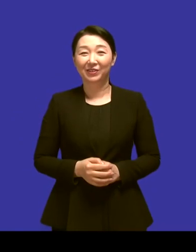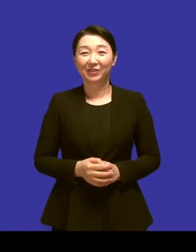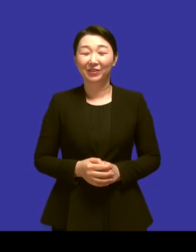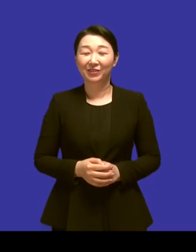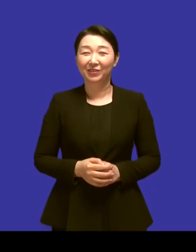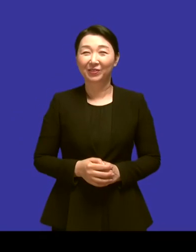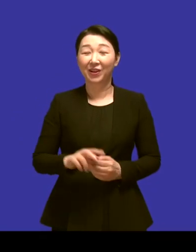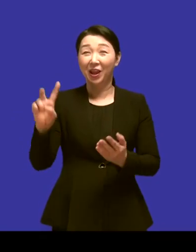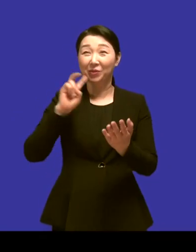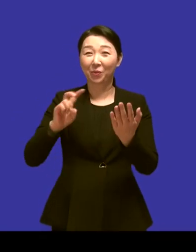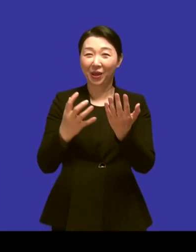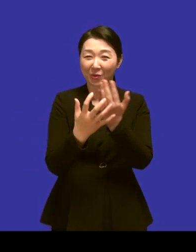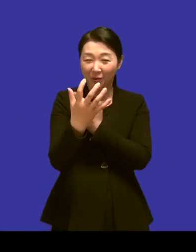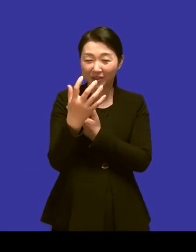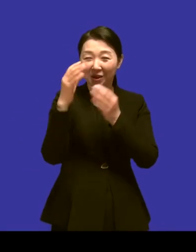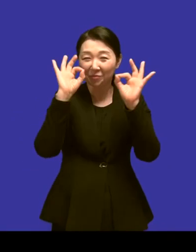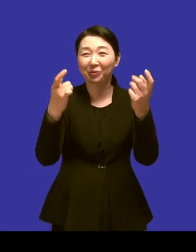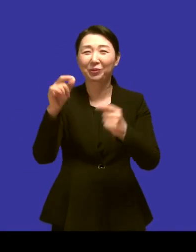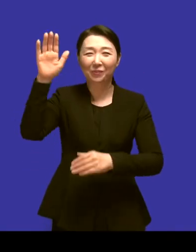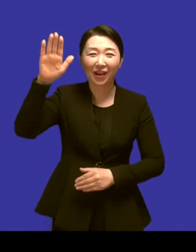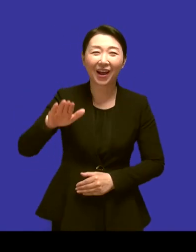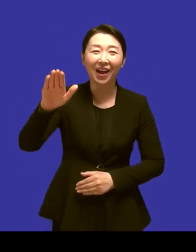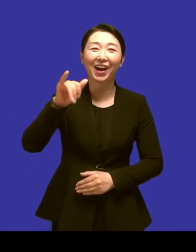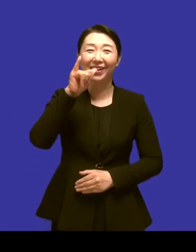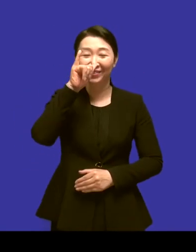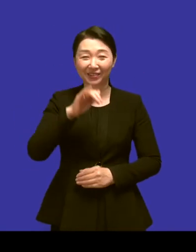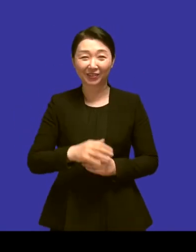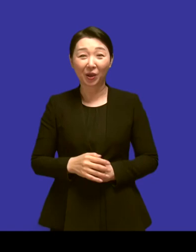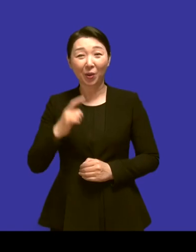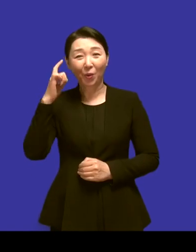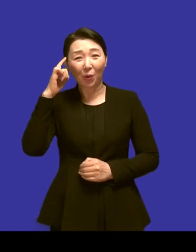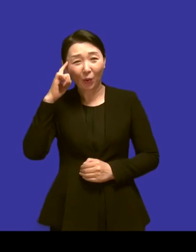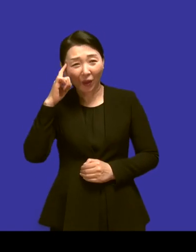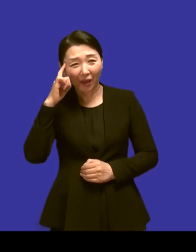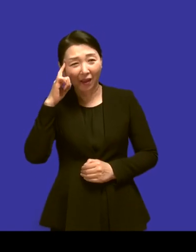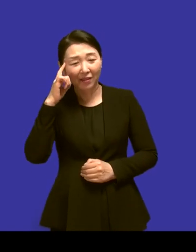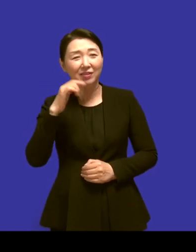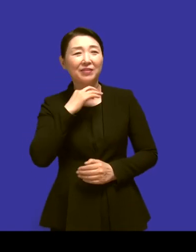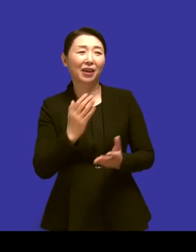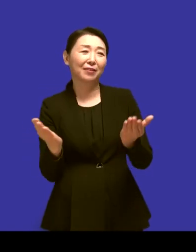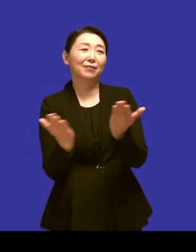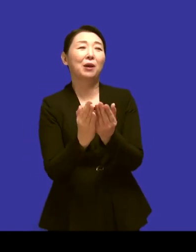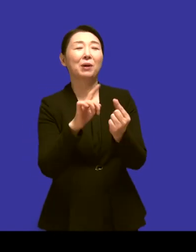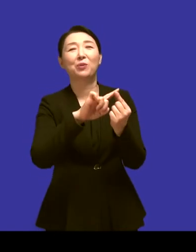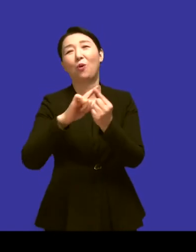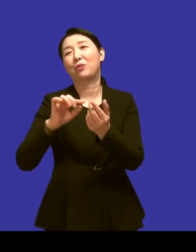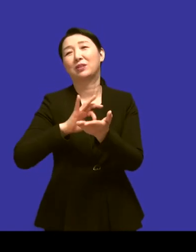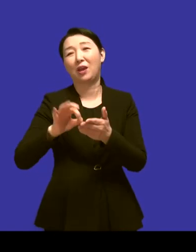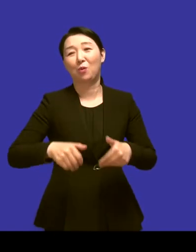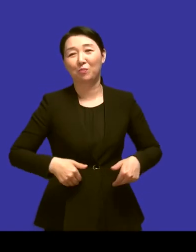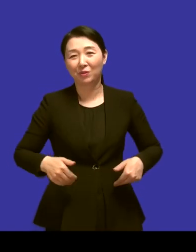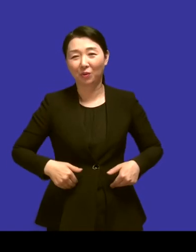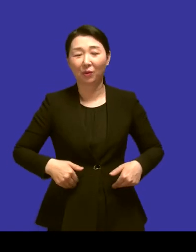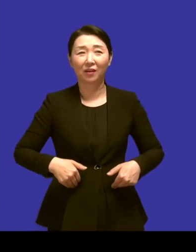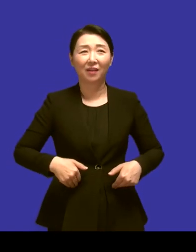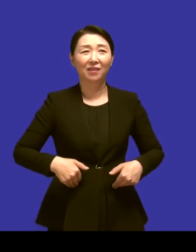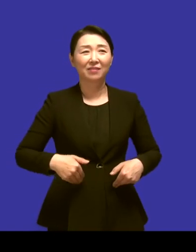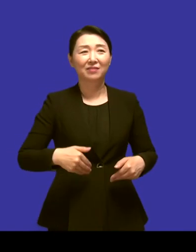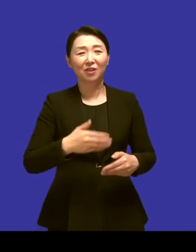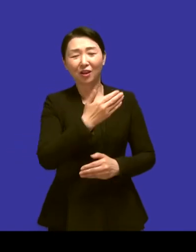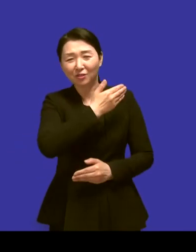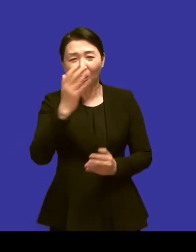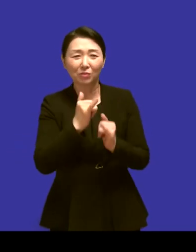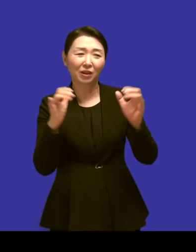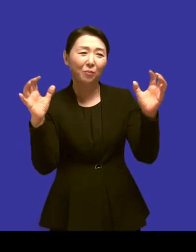비슷하게 그렇죠. 애들이 막 갑자기 이래가지고 이게 그 그들의 그래서. 언어를 사용해야 공감이 되거든요 그런 집회에 가서 대산을